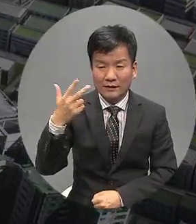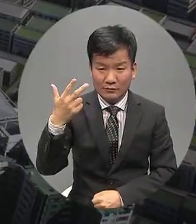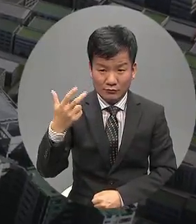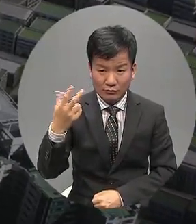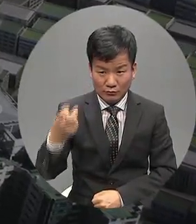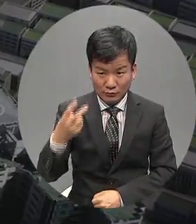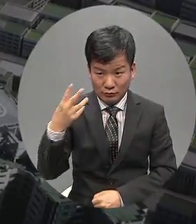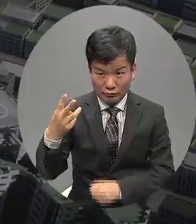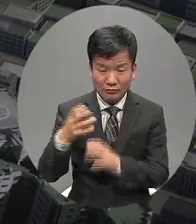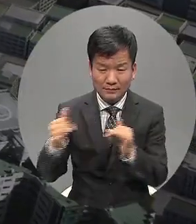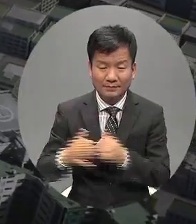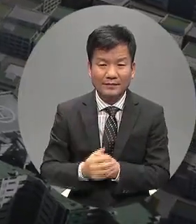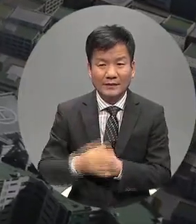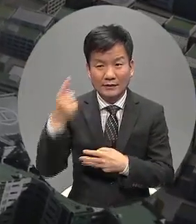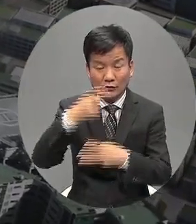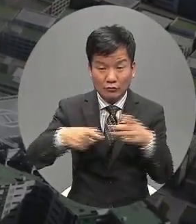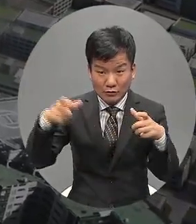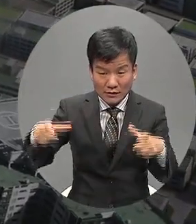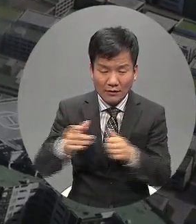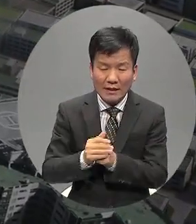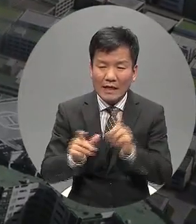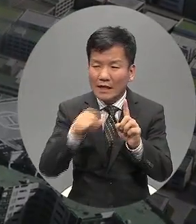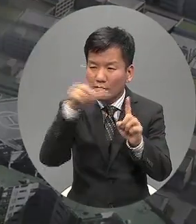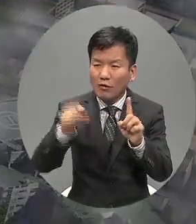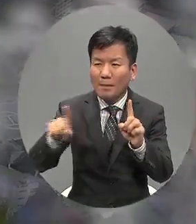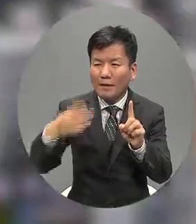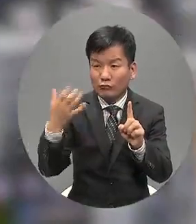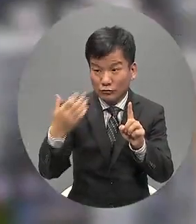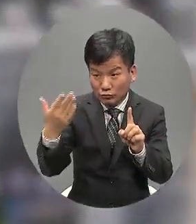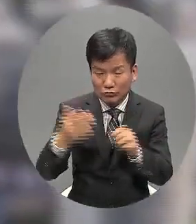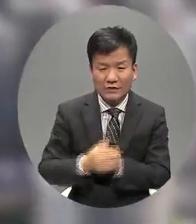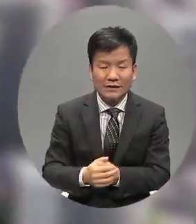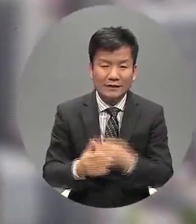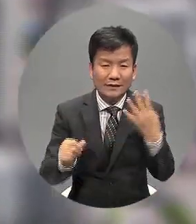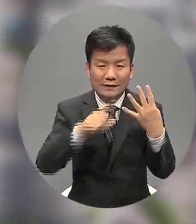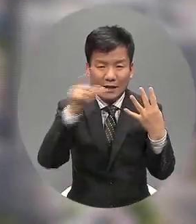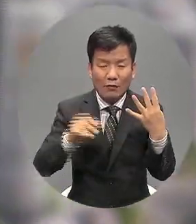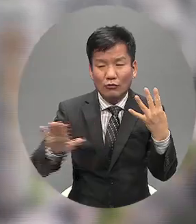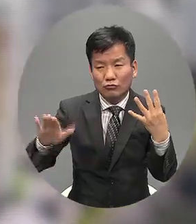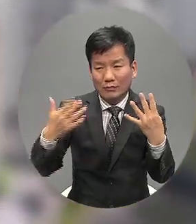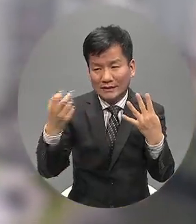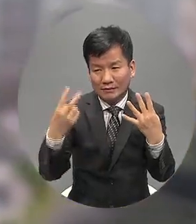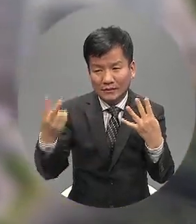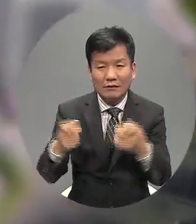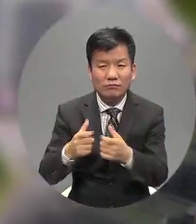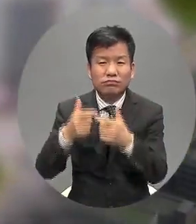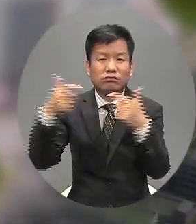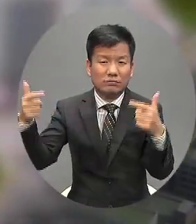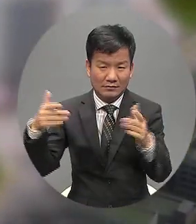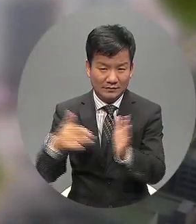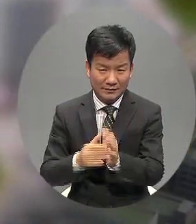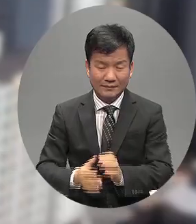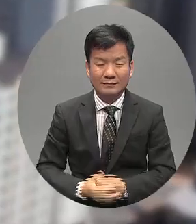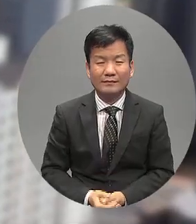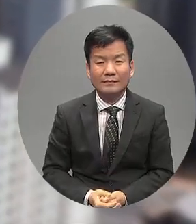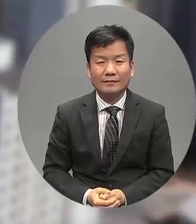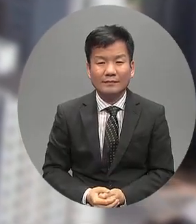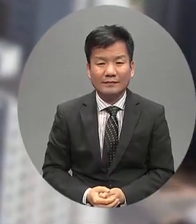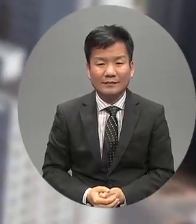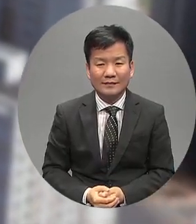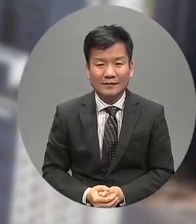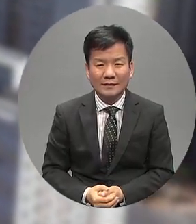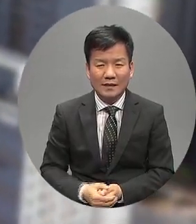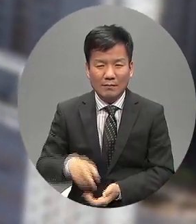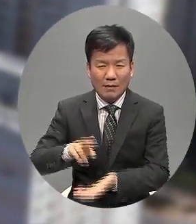3,679가구나 됐는데 특히 청주 지역은 1월 199가구에서 4월 972가구까지 급증했습니다.